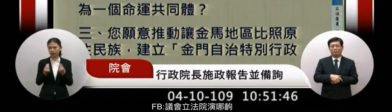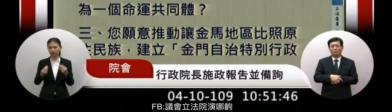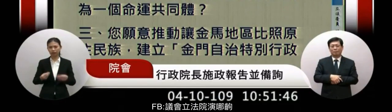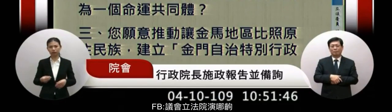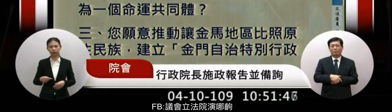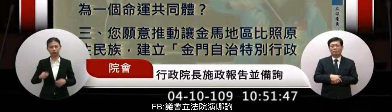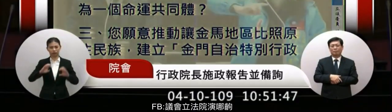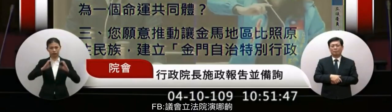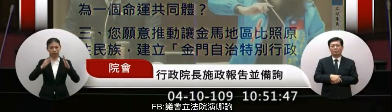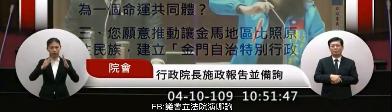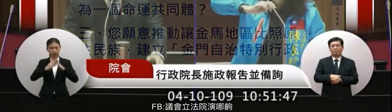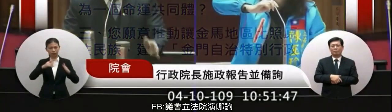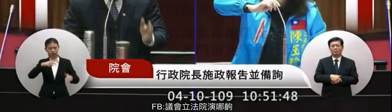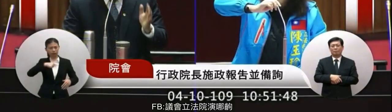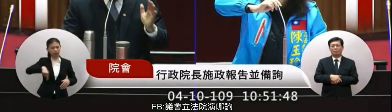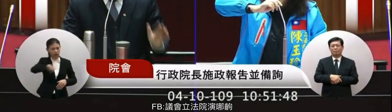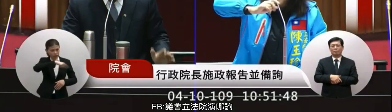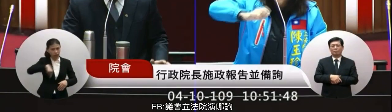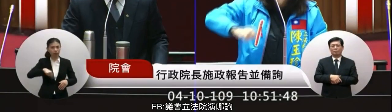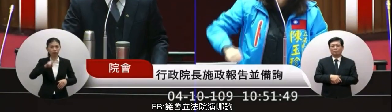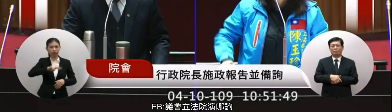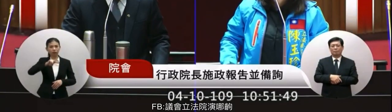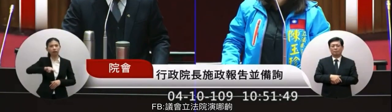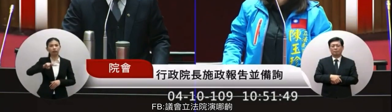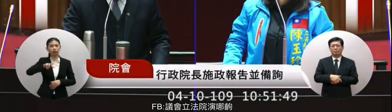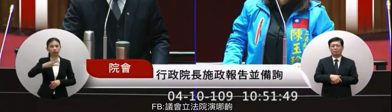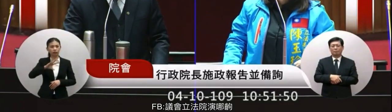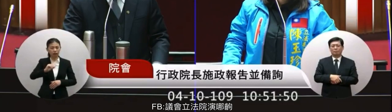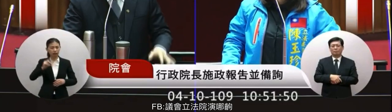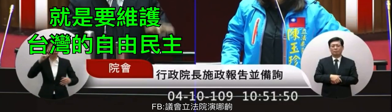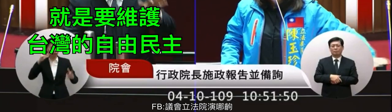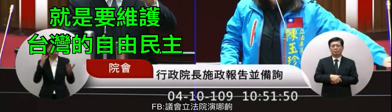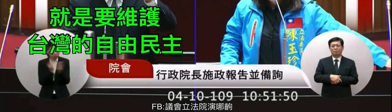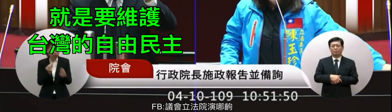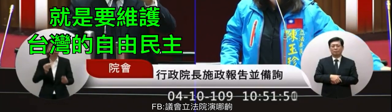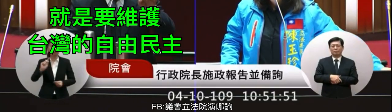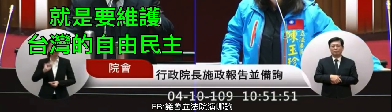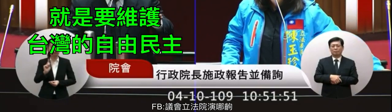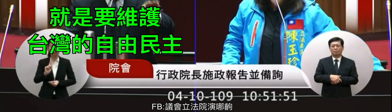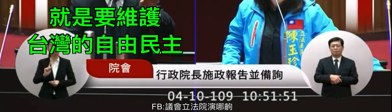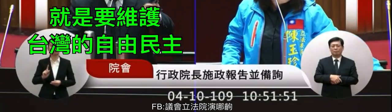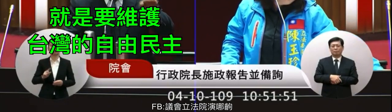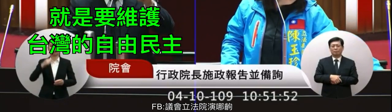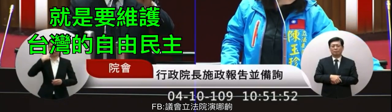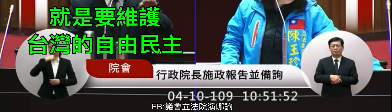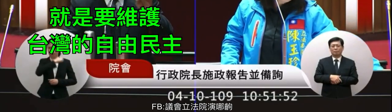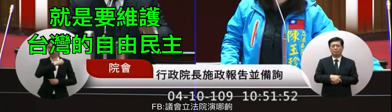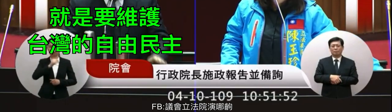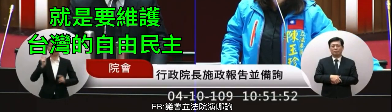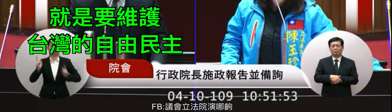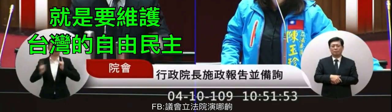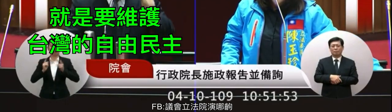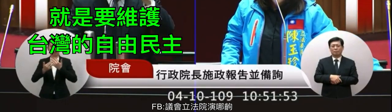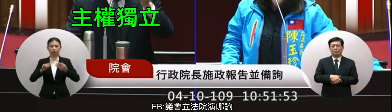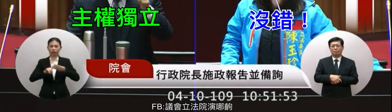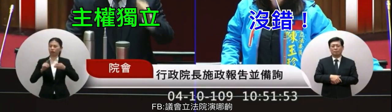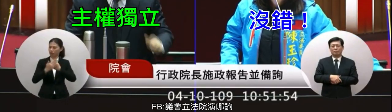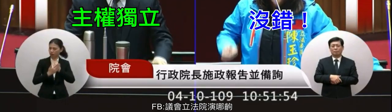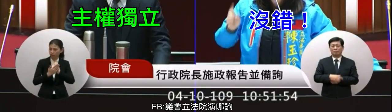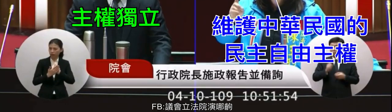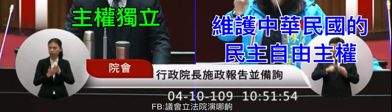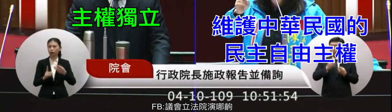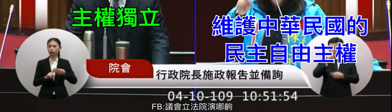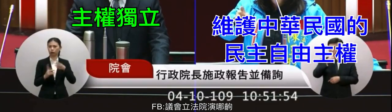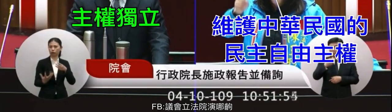我们同国家一体，2300万人的共识。就是要维护台湾的自由民主， 没